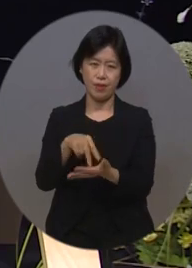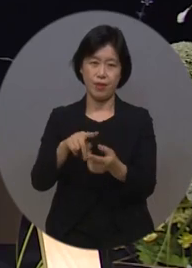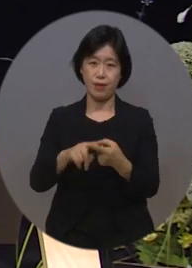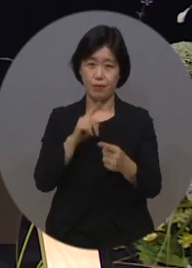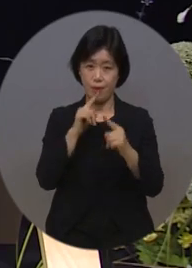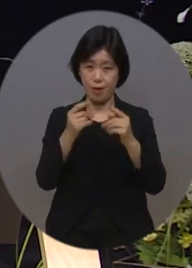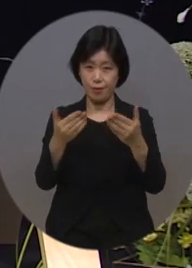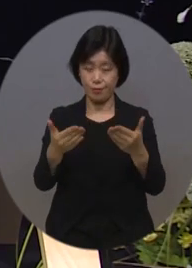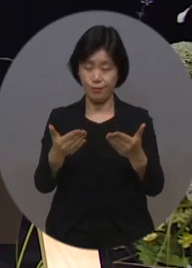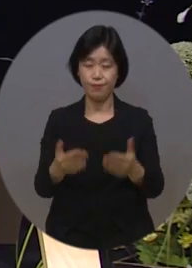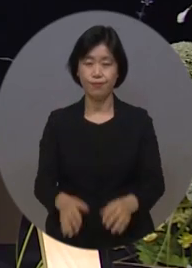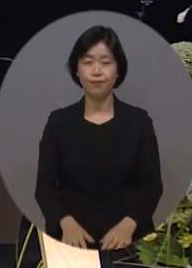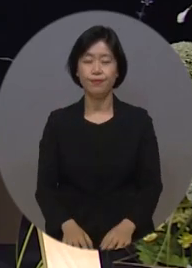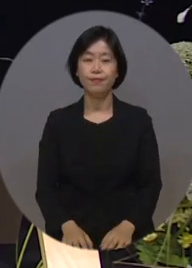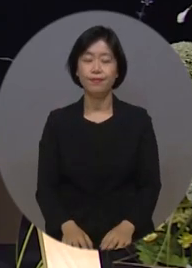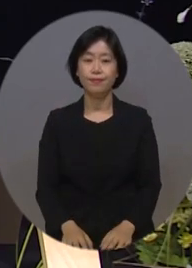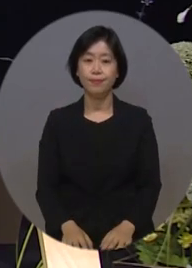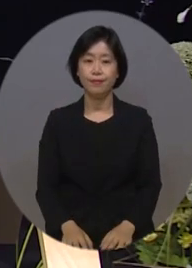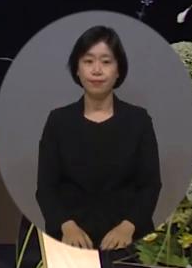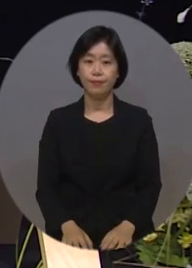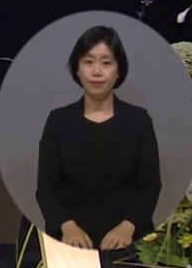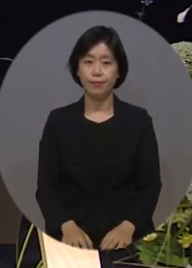것입니다.